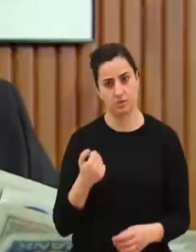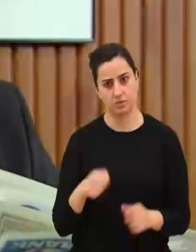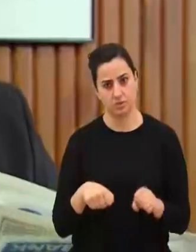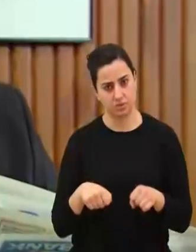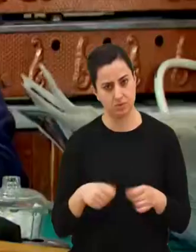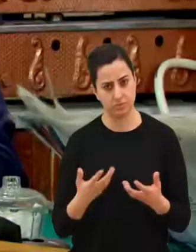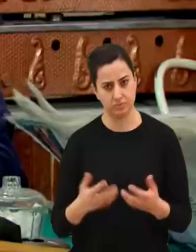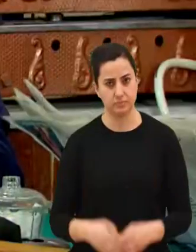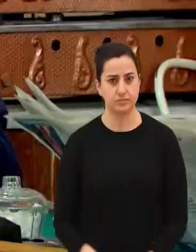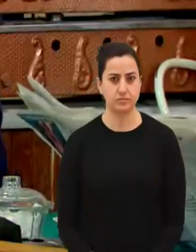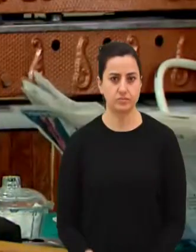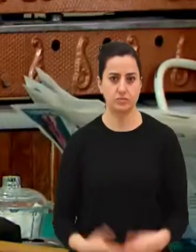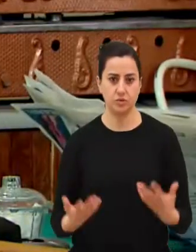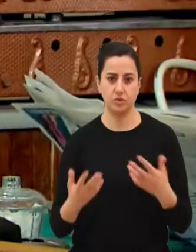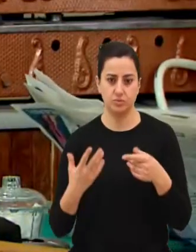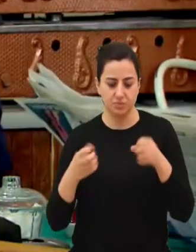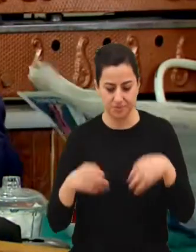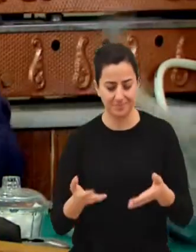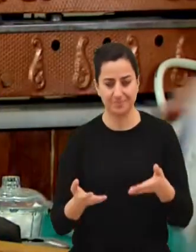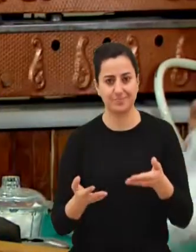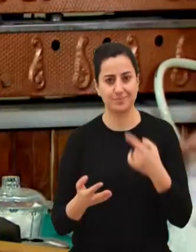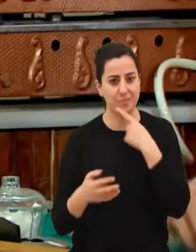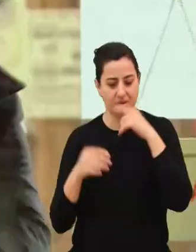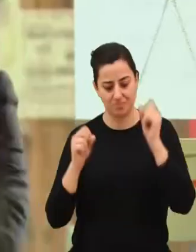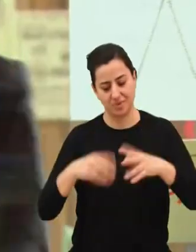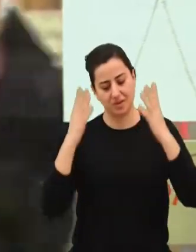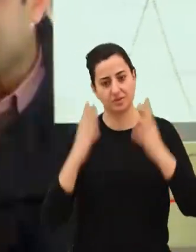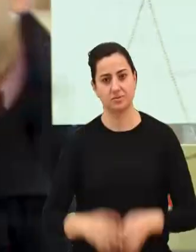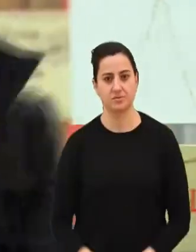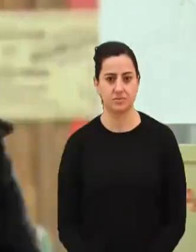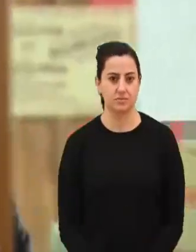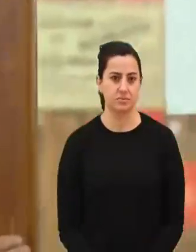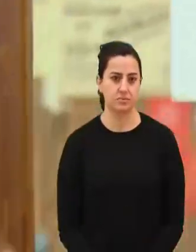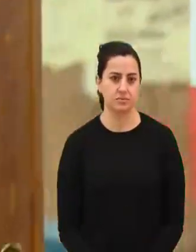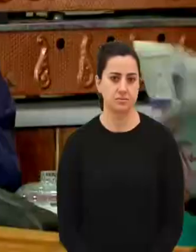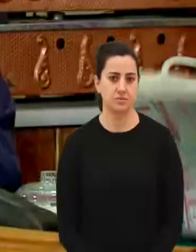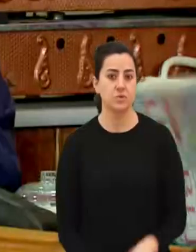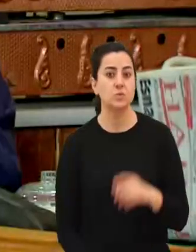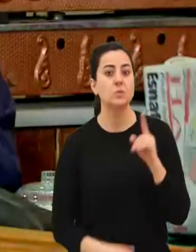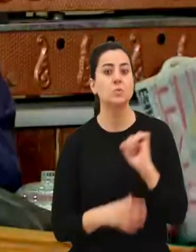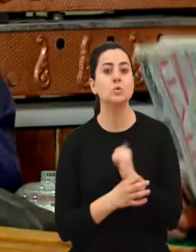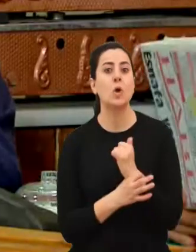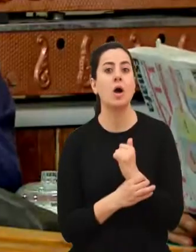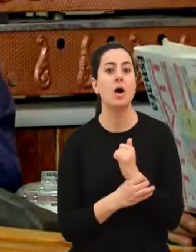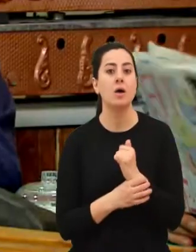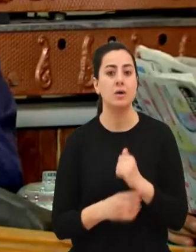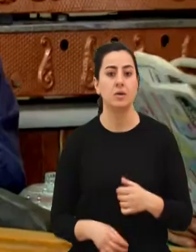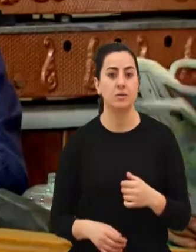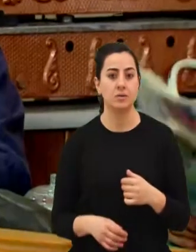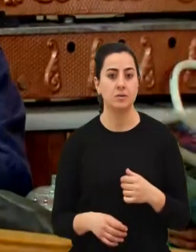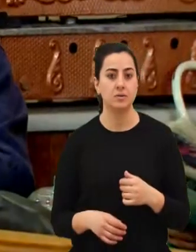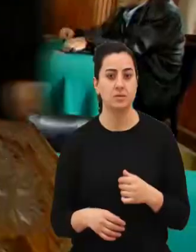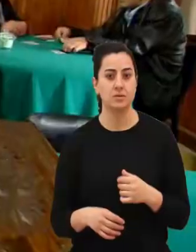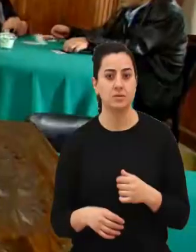Evet. Zaten zorla bıraktırıldık baksana. Mecburen bıraktırıldık ya. Usta, usta. Yemin